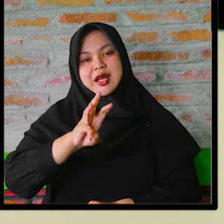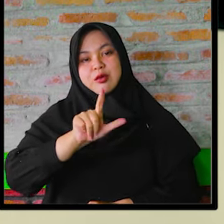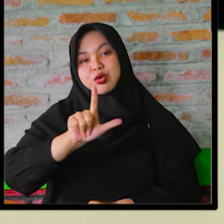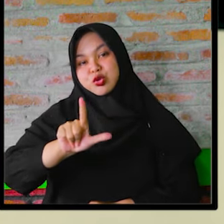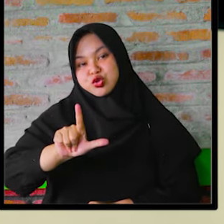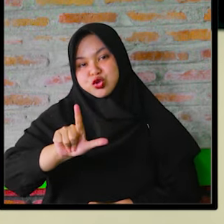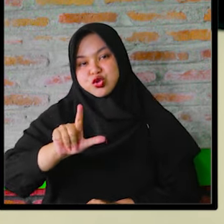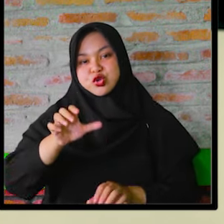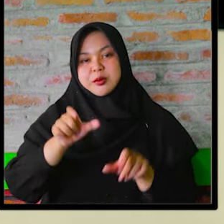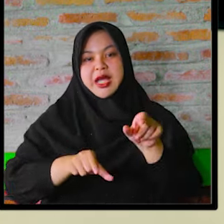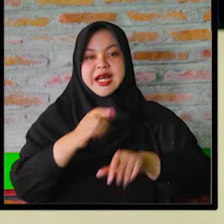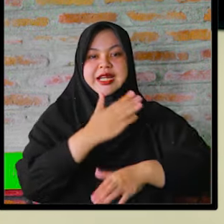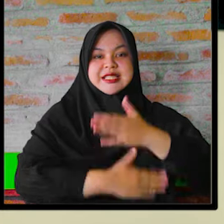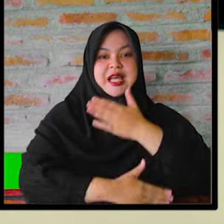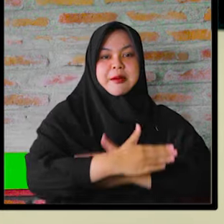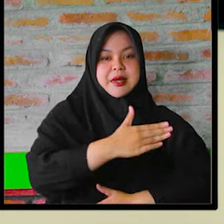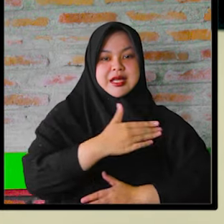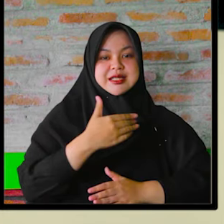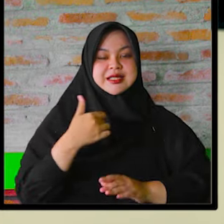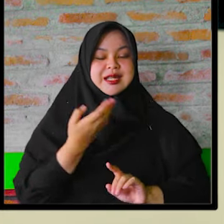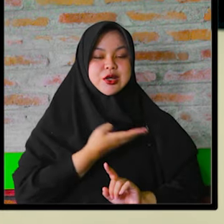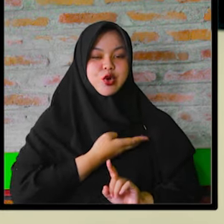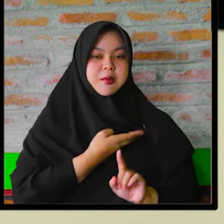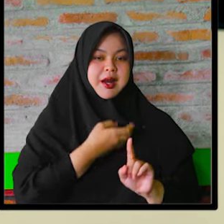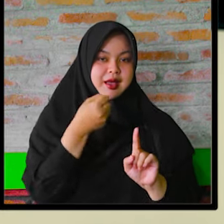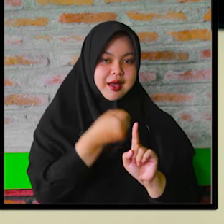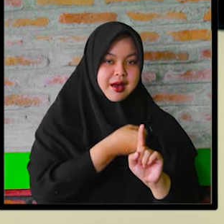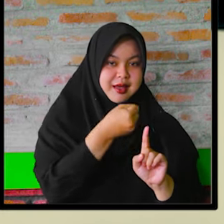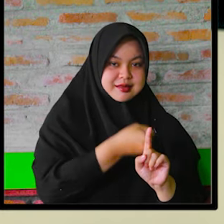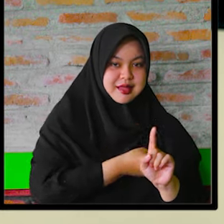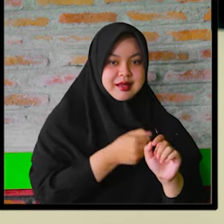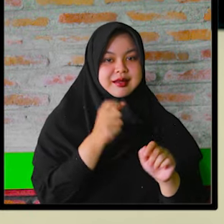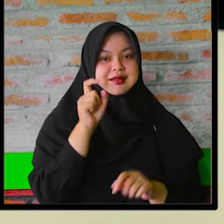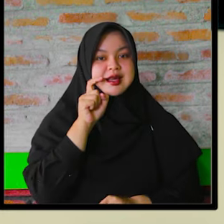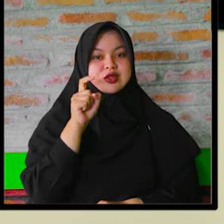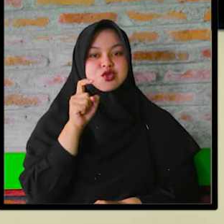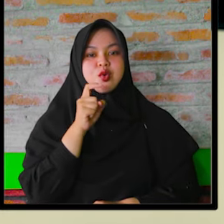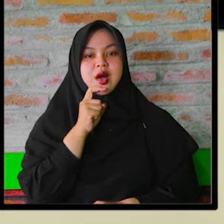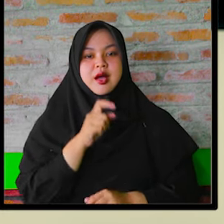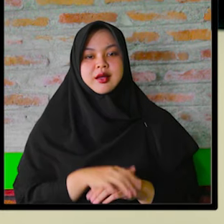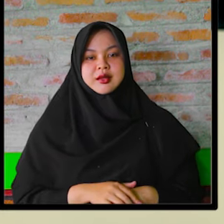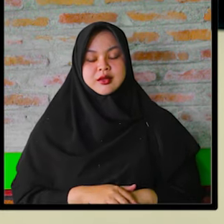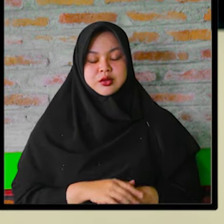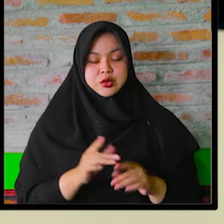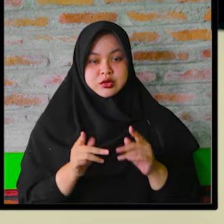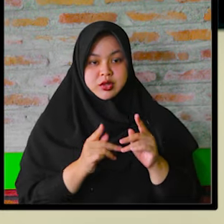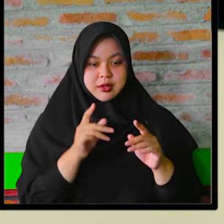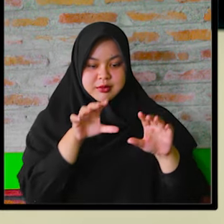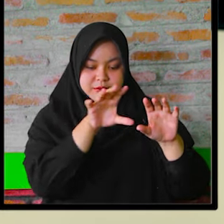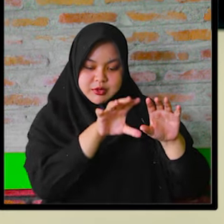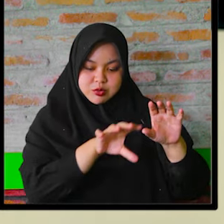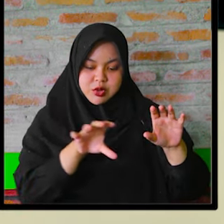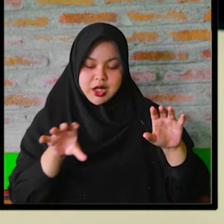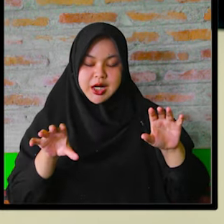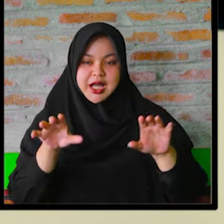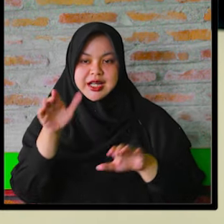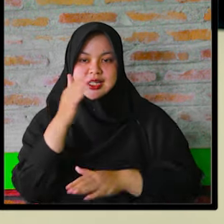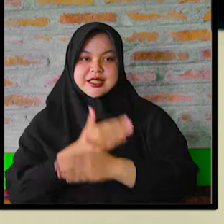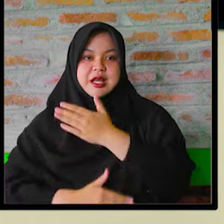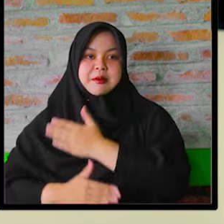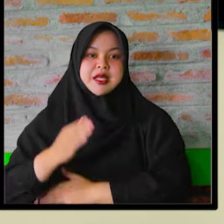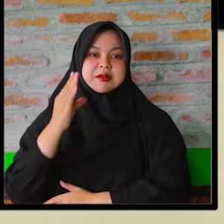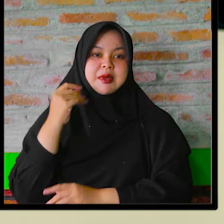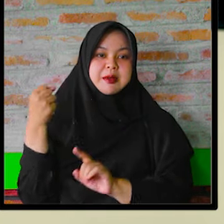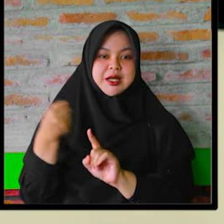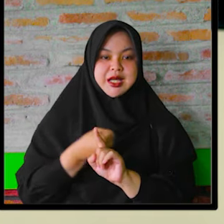korban kekerasan seksual belum lagi Kalau kami kan petakan yang disabilitas non kekerasan